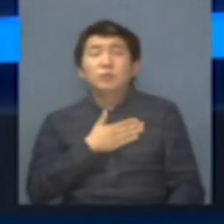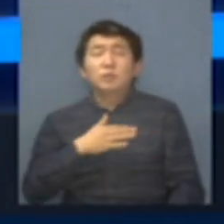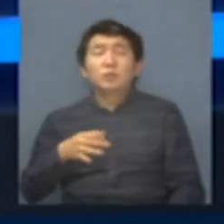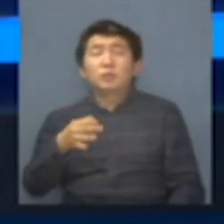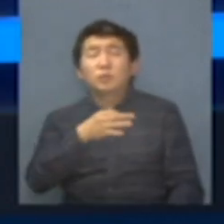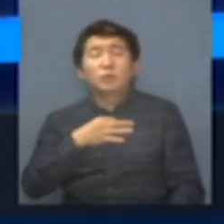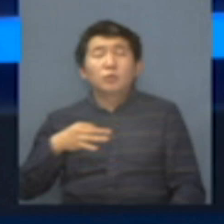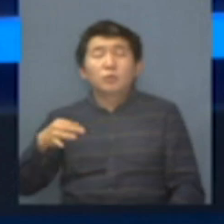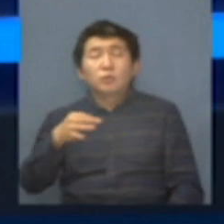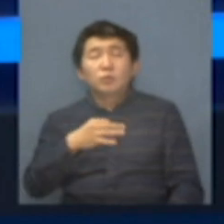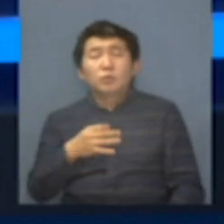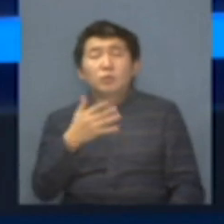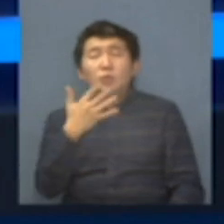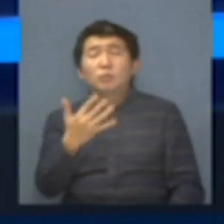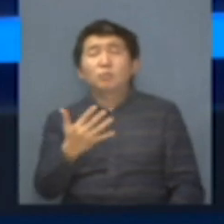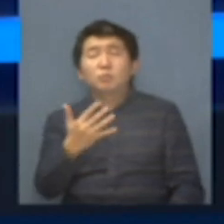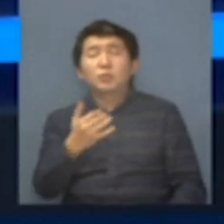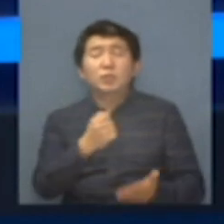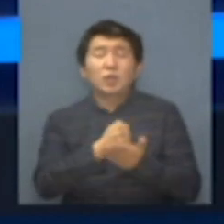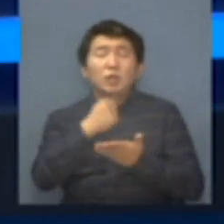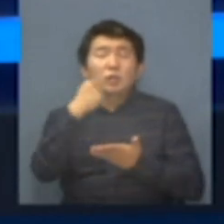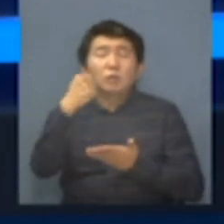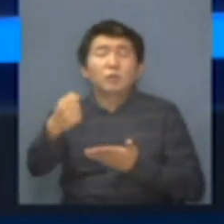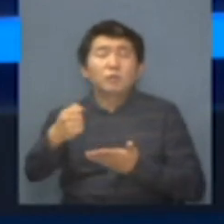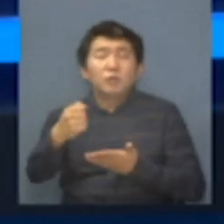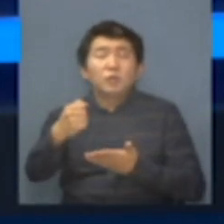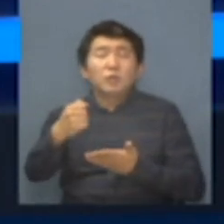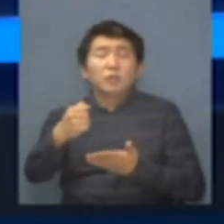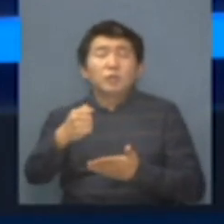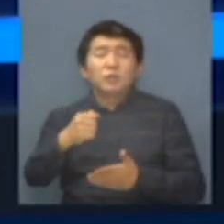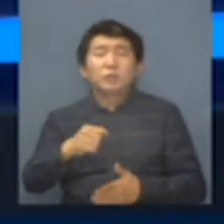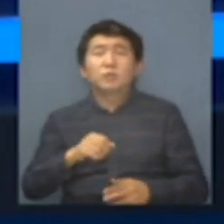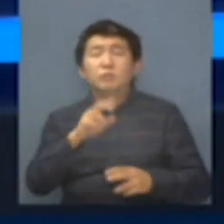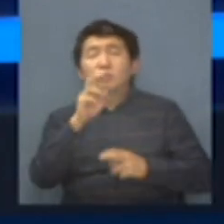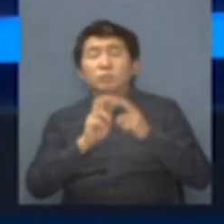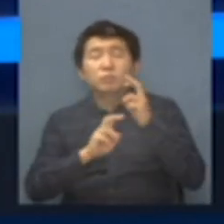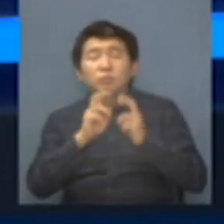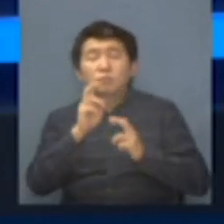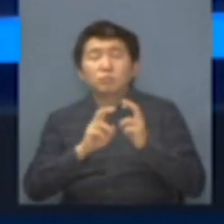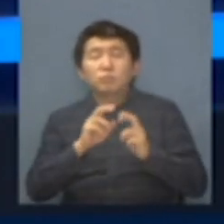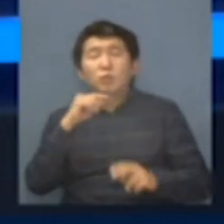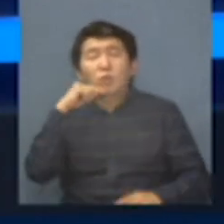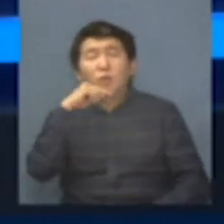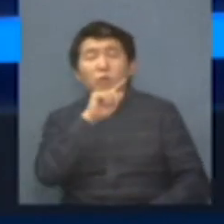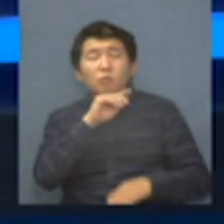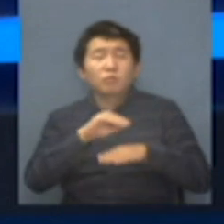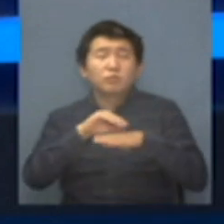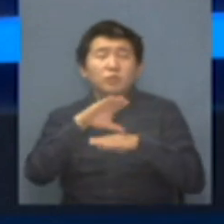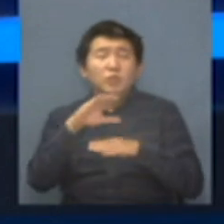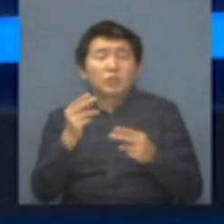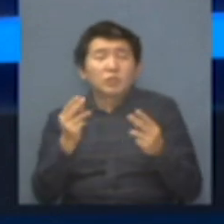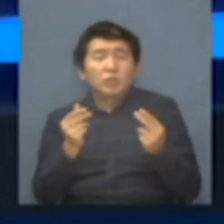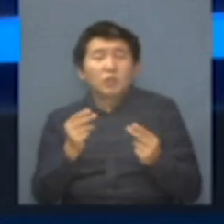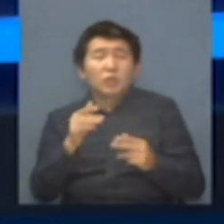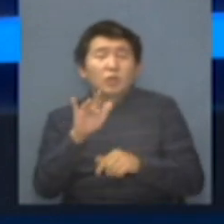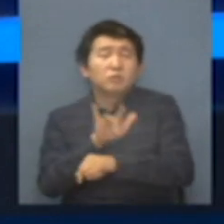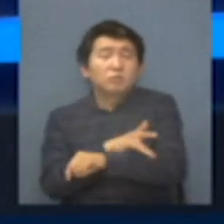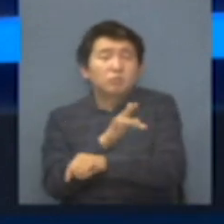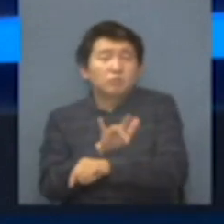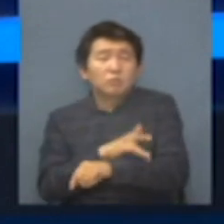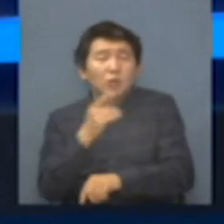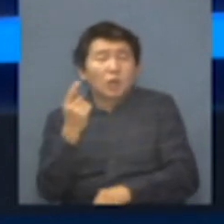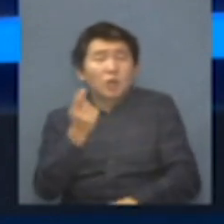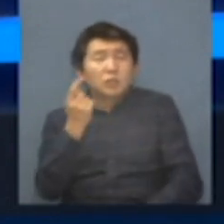отбор проводился по пяти отраслевым направлениям индустрия и промышленность экономика и финансы социальная сфера жилищно-коммунальное